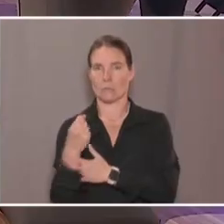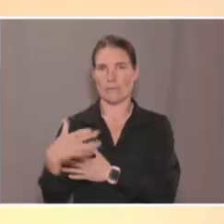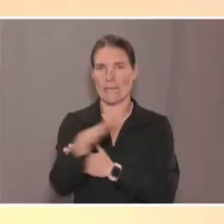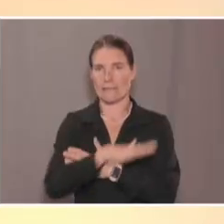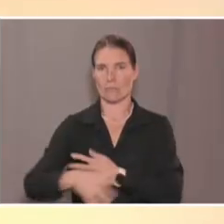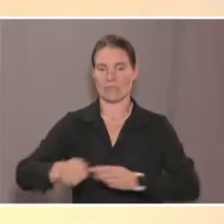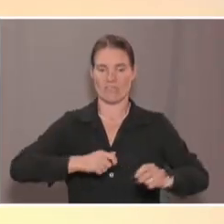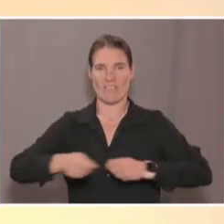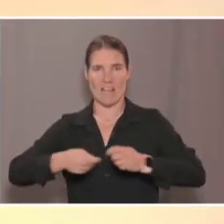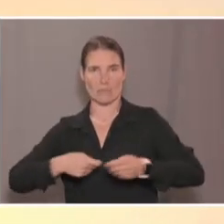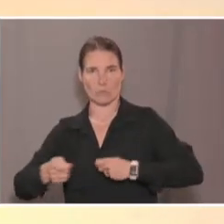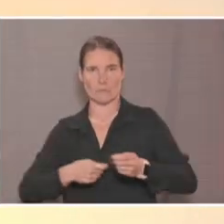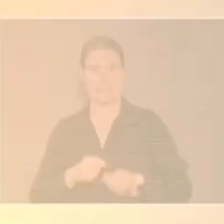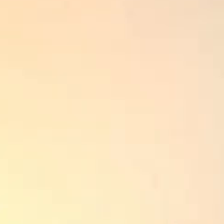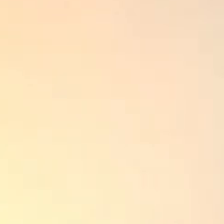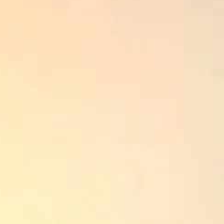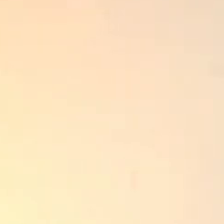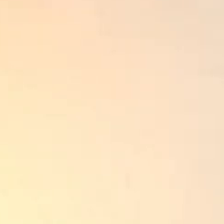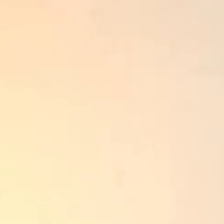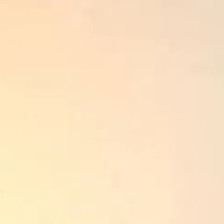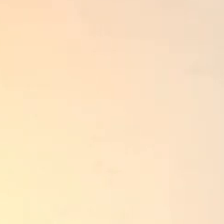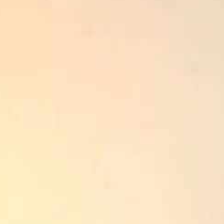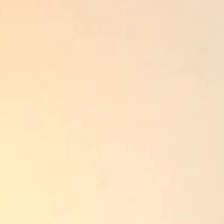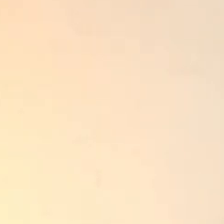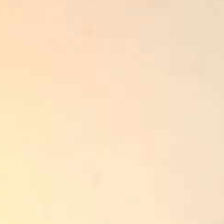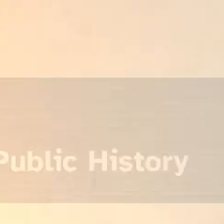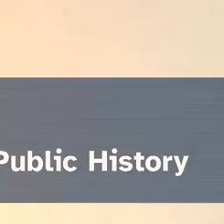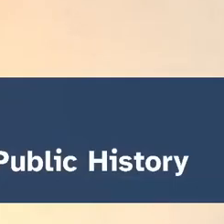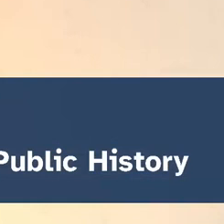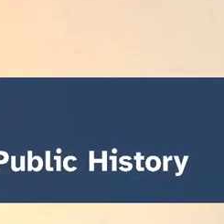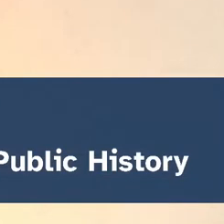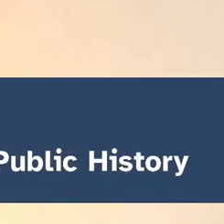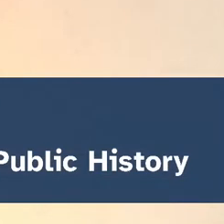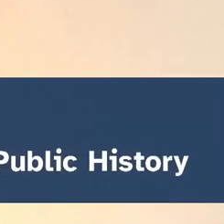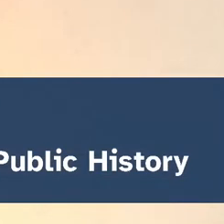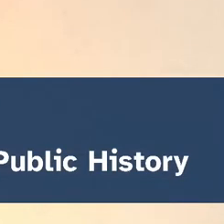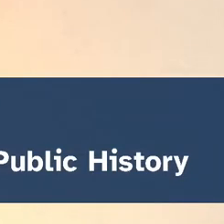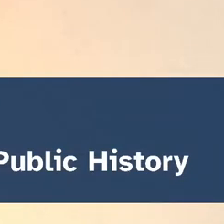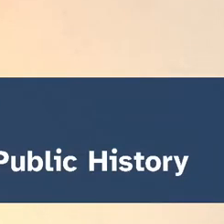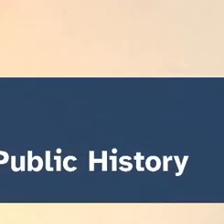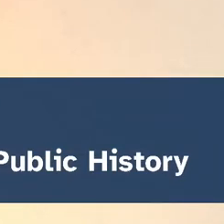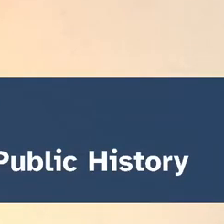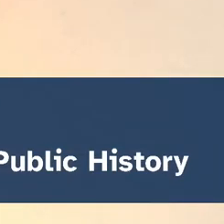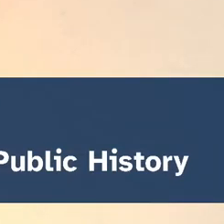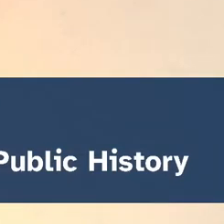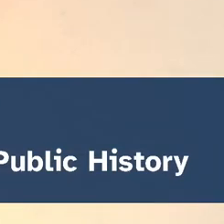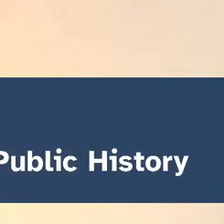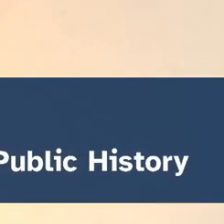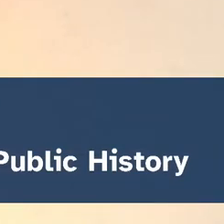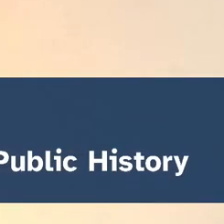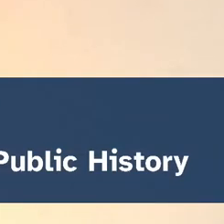einem extremen Lehrkräftemangel gegenüber. Kriegsfolgen und Entnazifizierungsverluste sowie fast die Verdopplung der